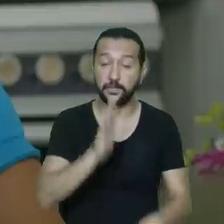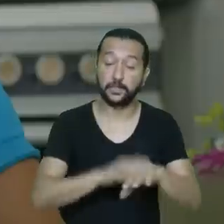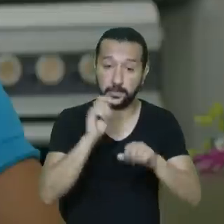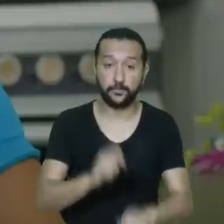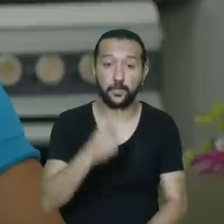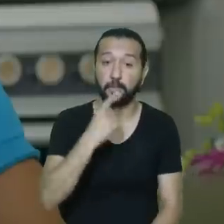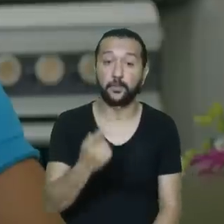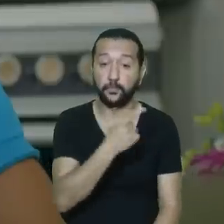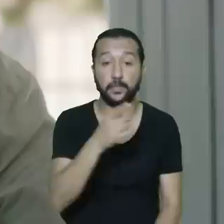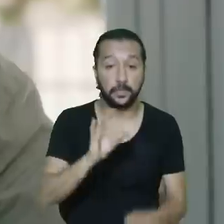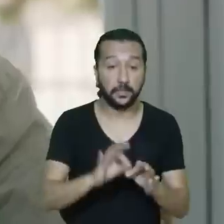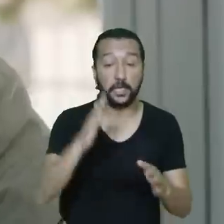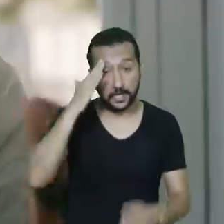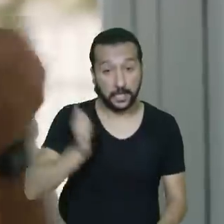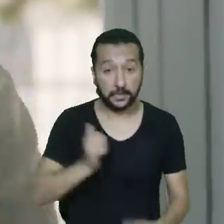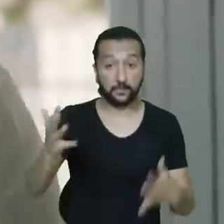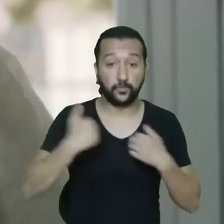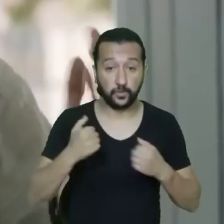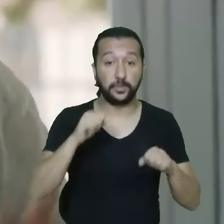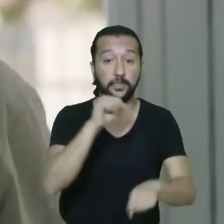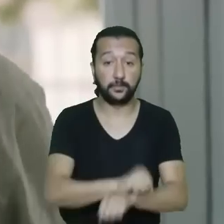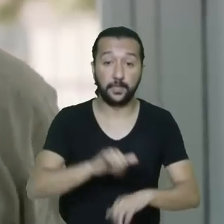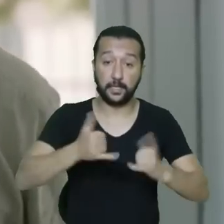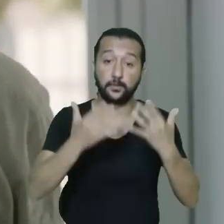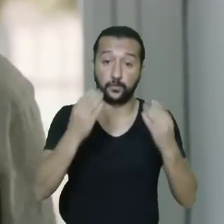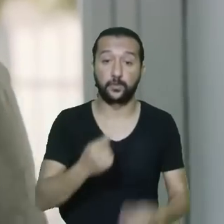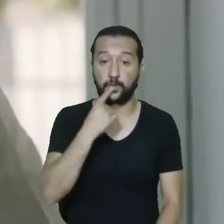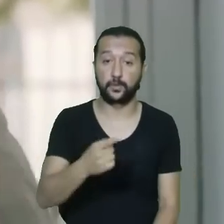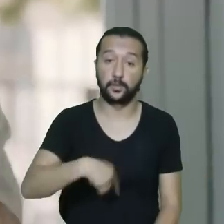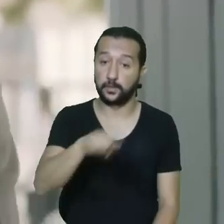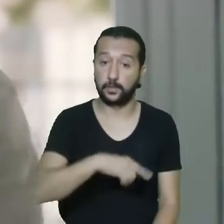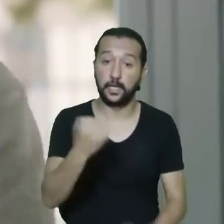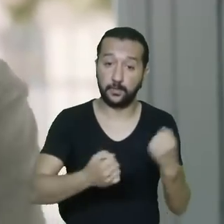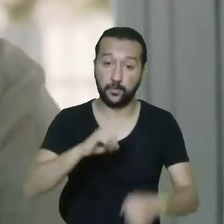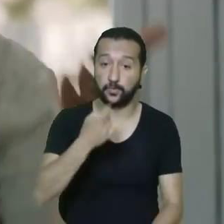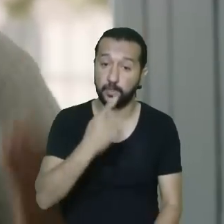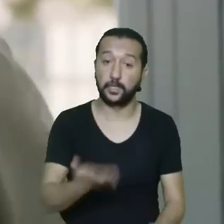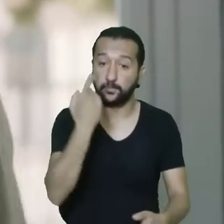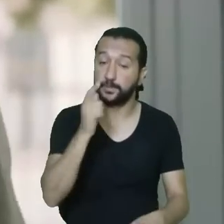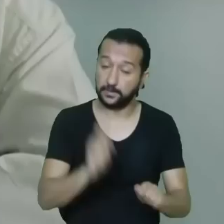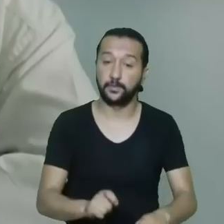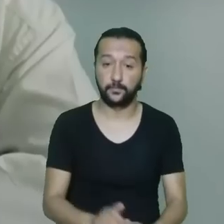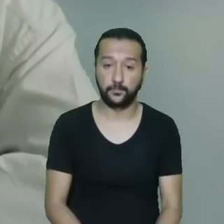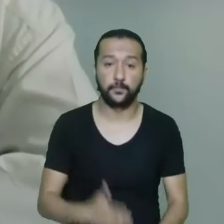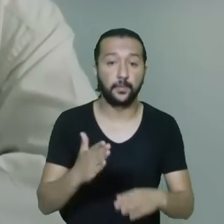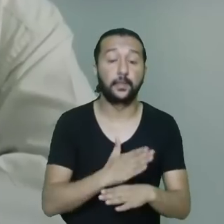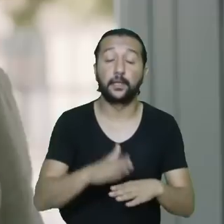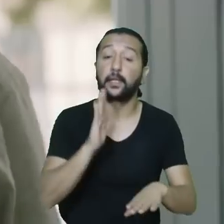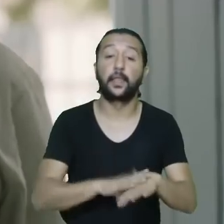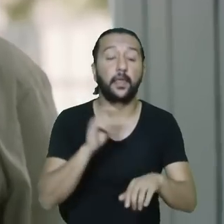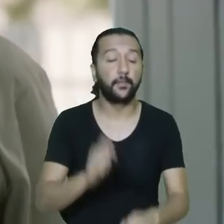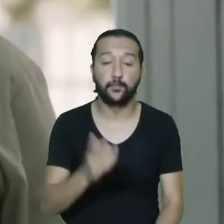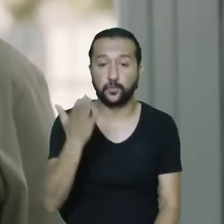şeyler yapalım ha. Hadi bir şeyler yapın. Bak jandarmalar bizi bulacaklar, bizi yakalayacaklar. Mabus damlandı, çürüyeceğiz biz ha. Hadi arabayı bulacaklar. Kalkın bir şeyler yapalım. Niye yapalım